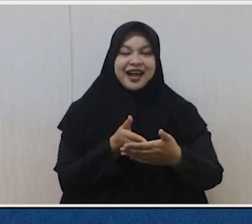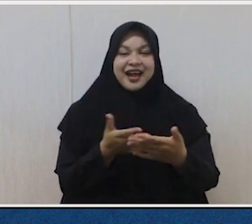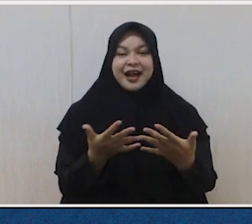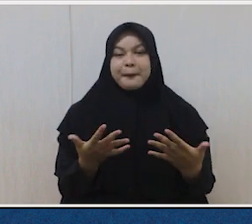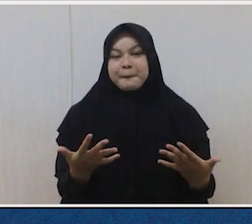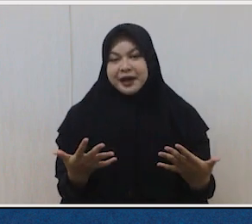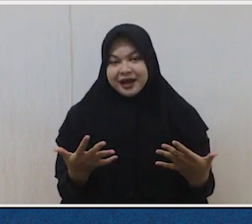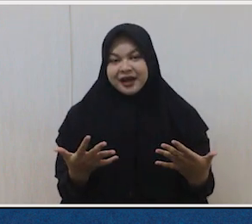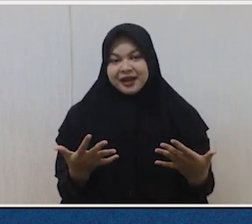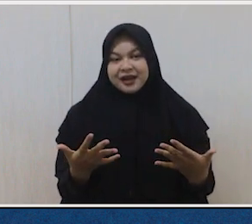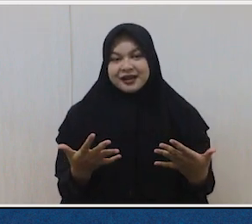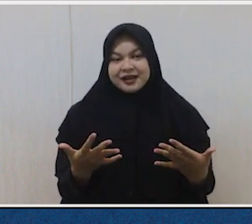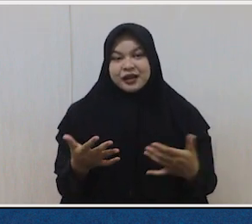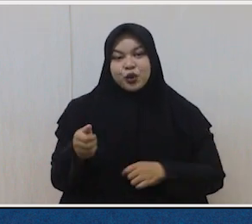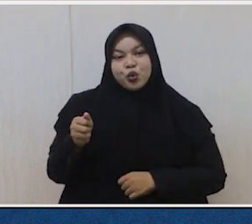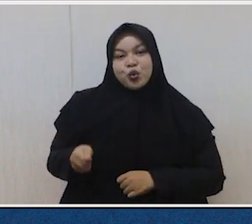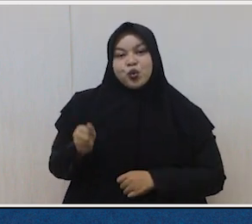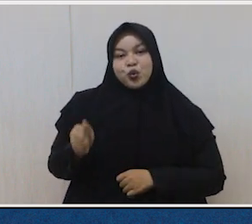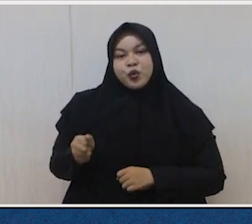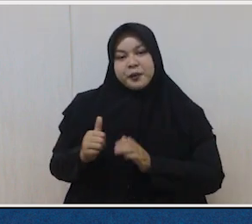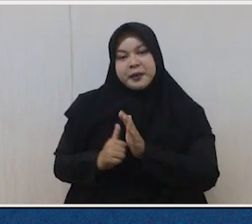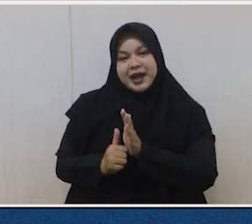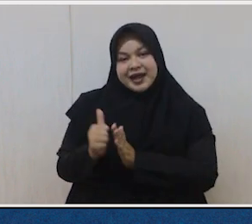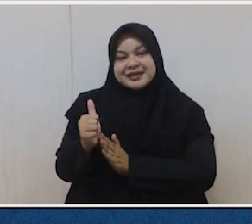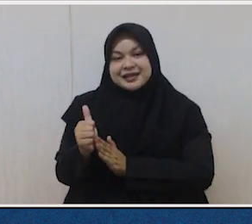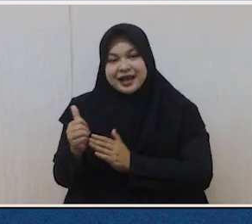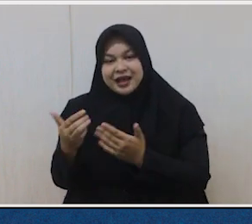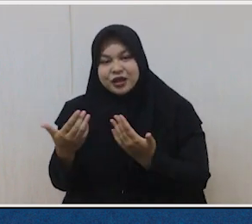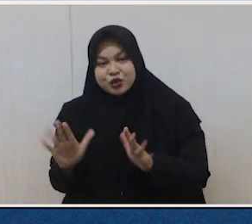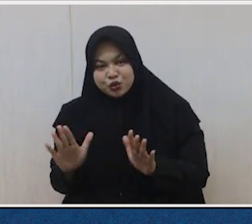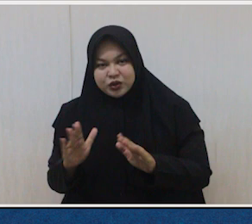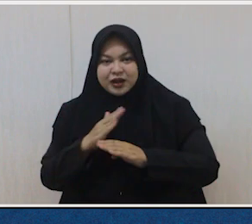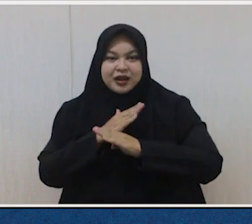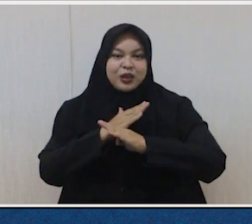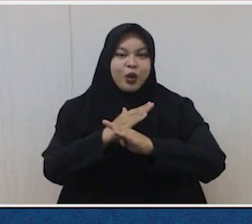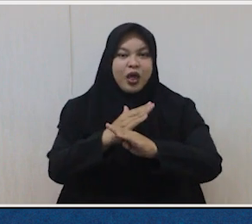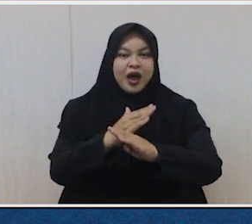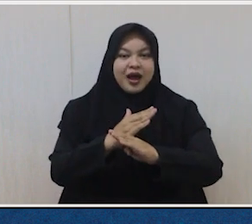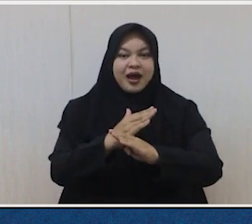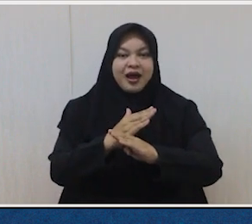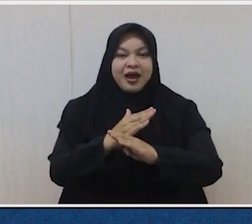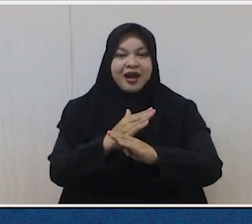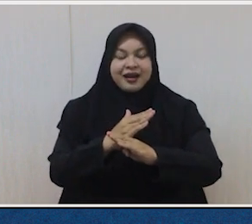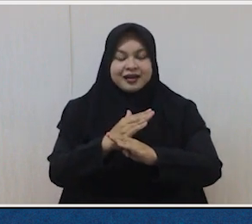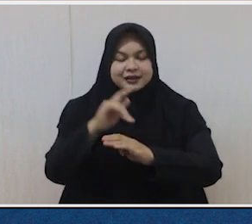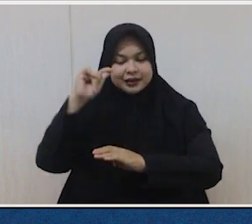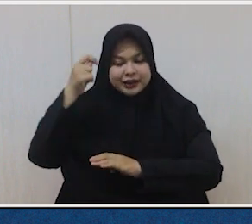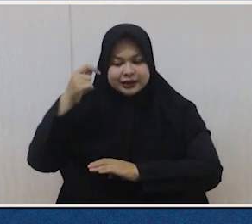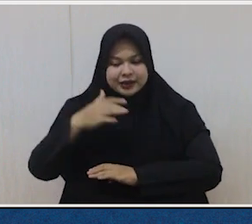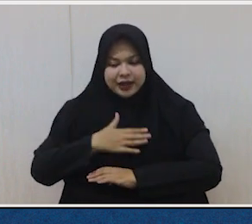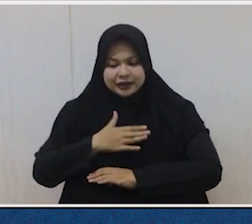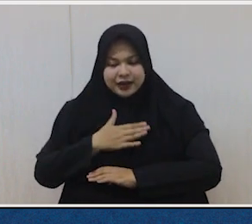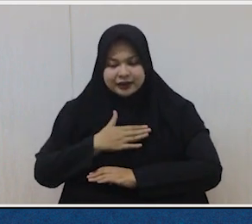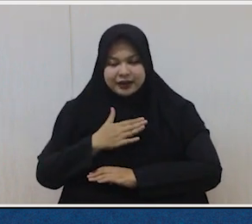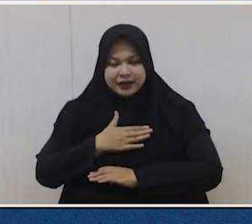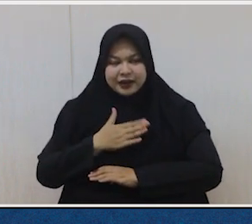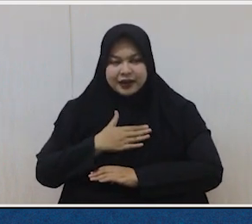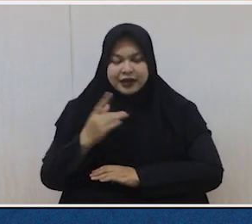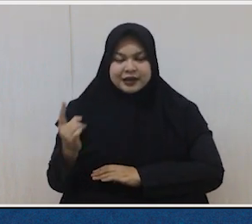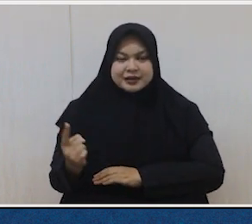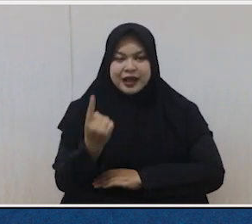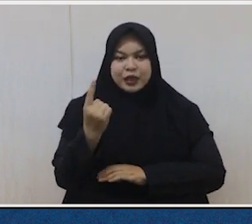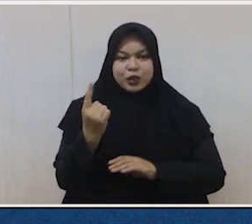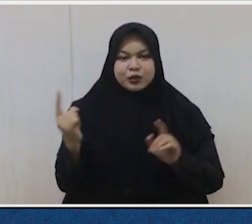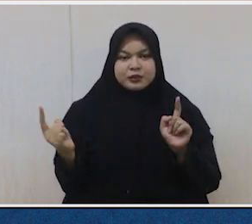adalah lagi-lagi hukum acara eh sudah ditolak sejak awal Nah kita juga seingat saya satu pertemuan